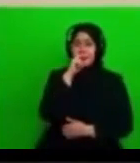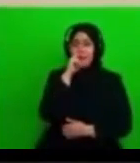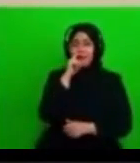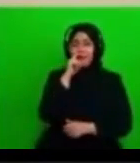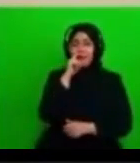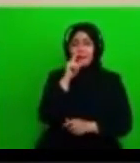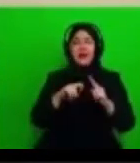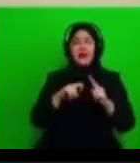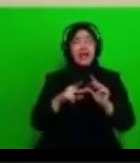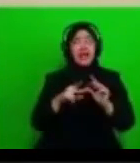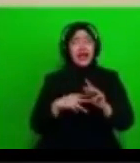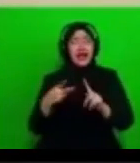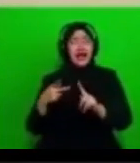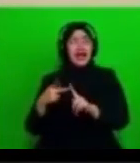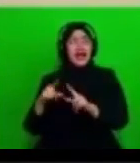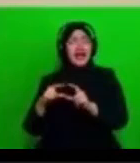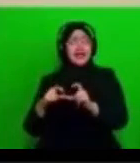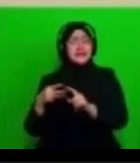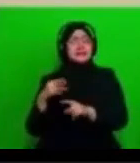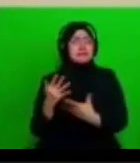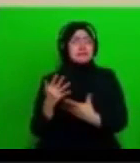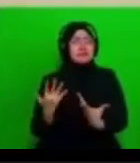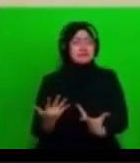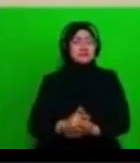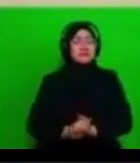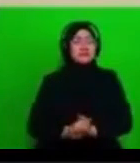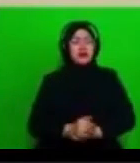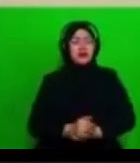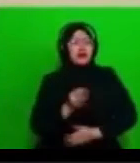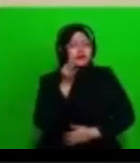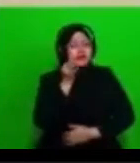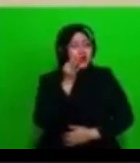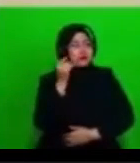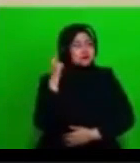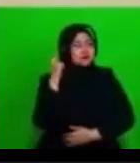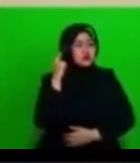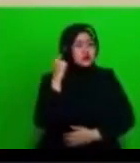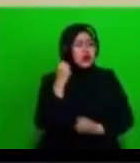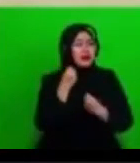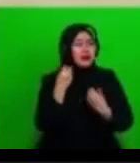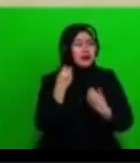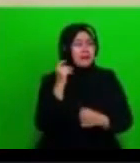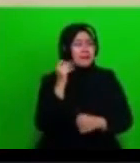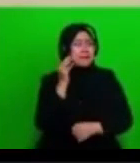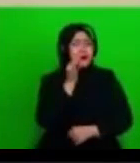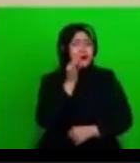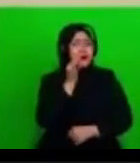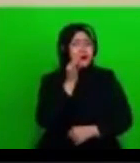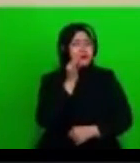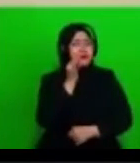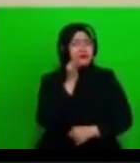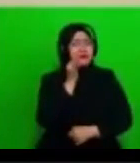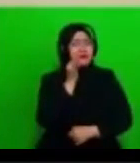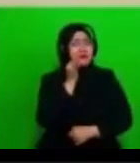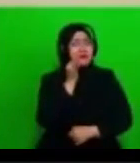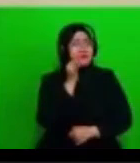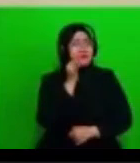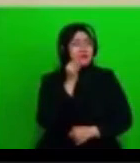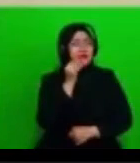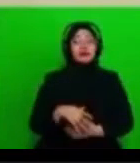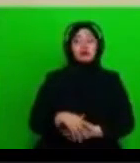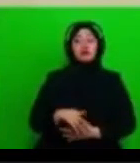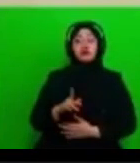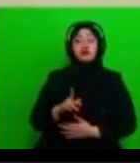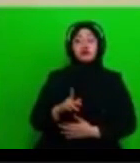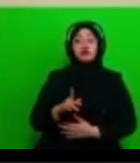Hasbi, silakan. Lebih izin masih di matikan mungkin suaranya ya. Bapak?